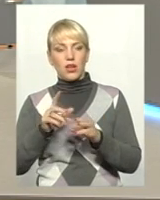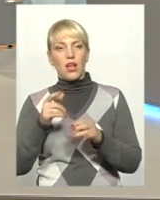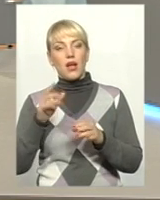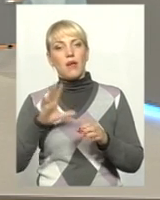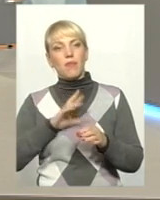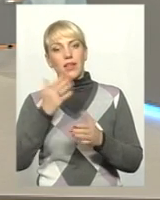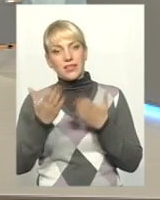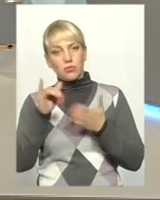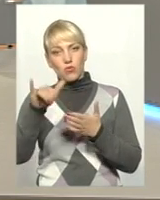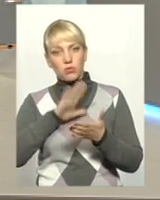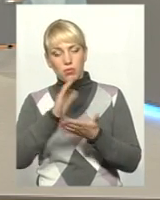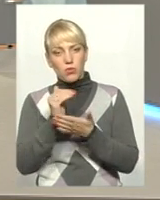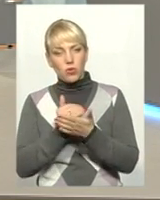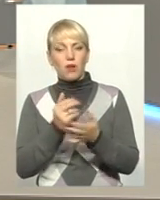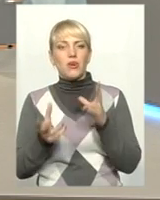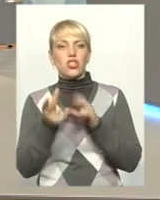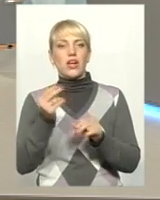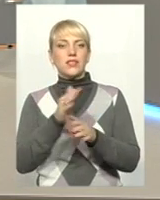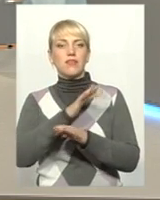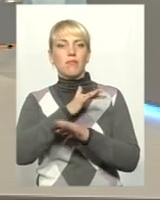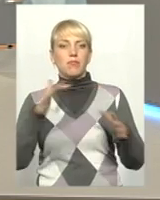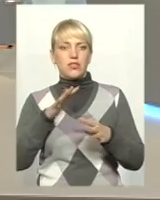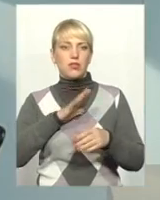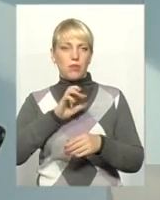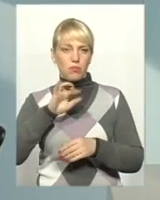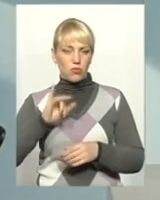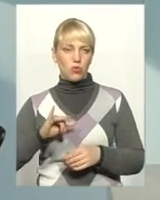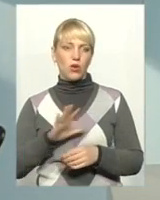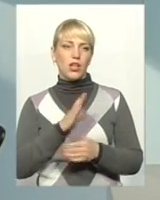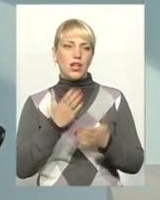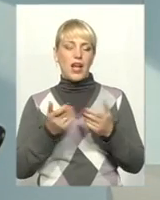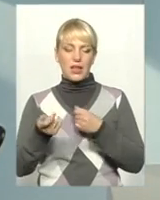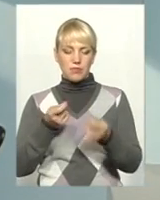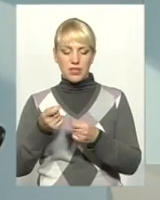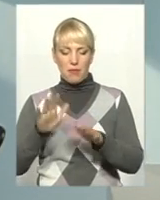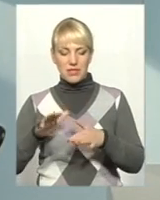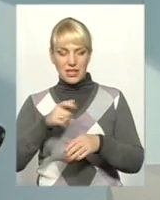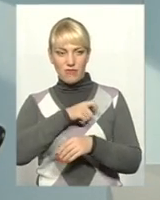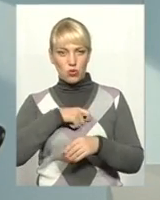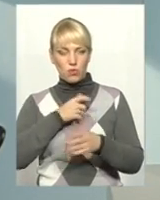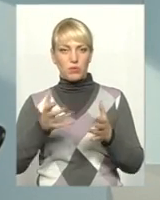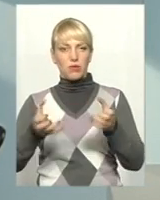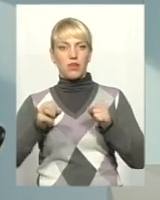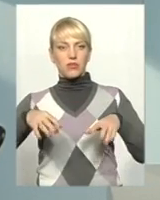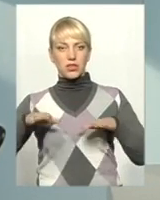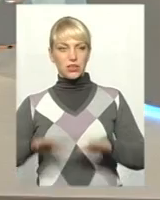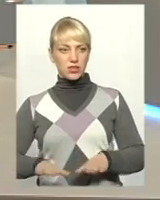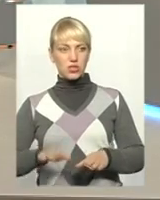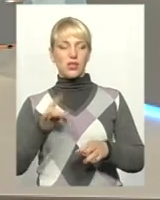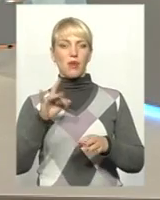що адміністрація, якщо депутати, місцеві депутати приймають рішення